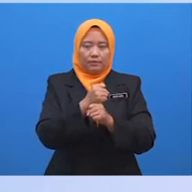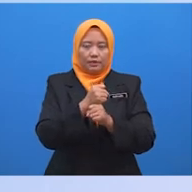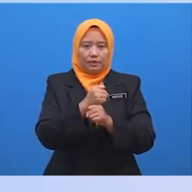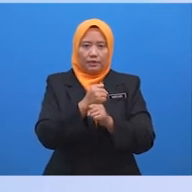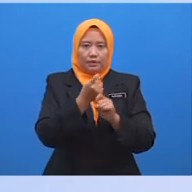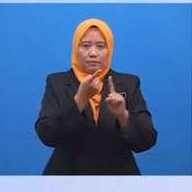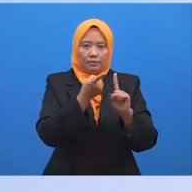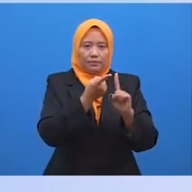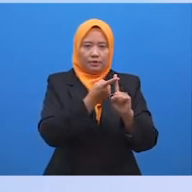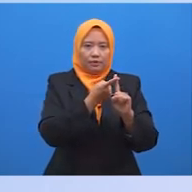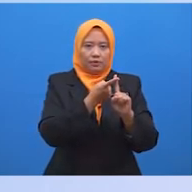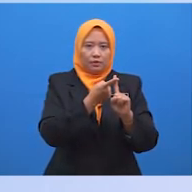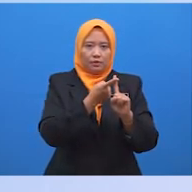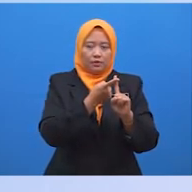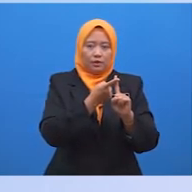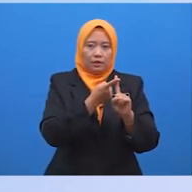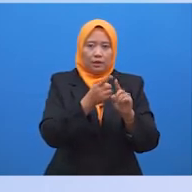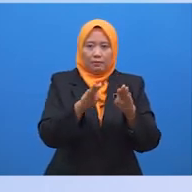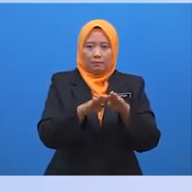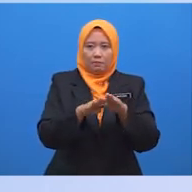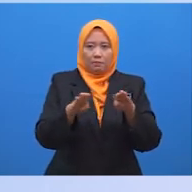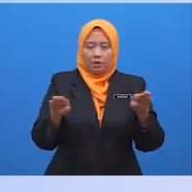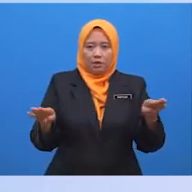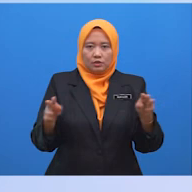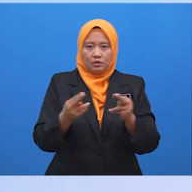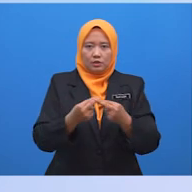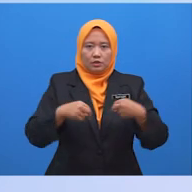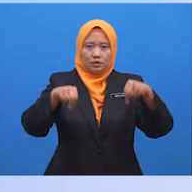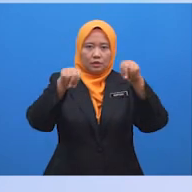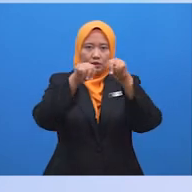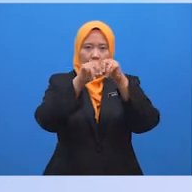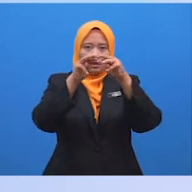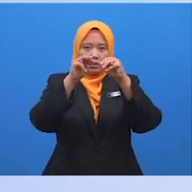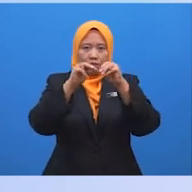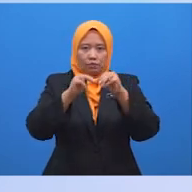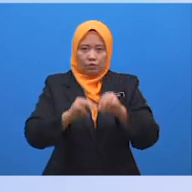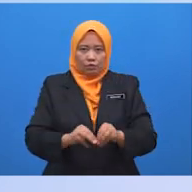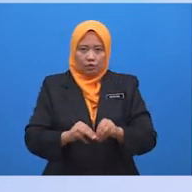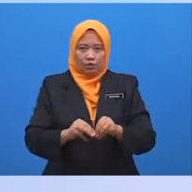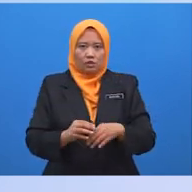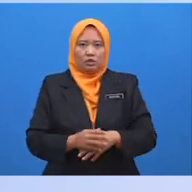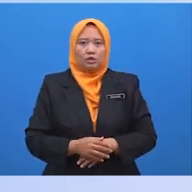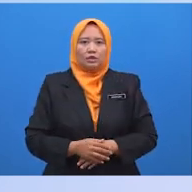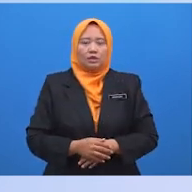yang pertama, membezakan nilai mutlak kecerunan satu garis lurus, di